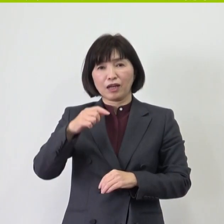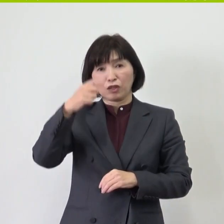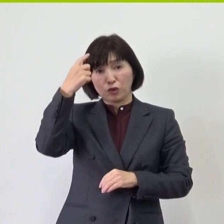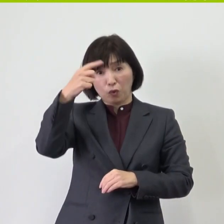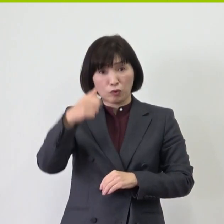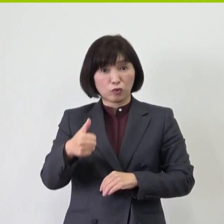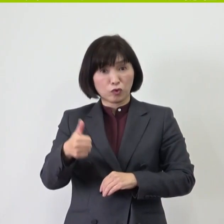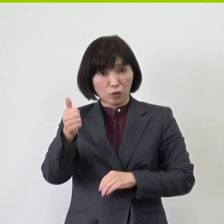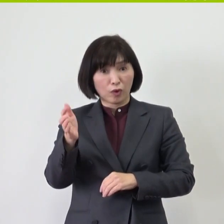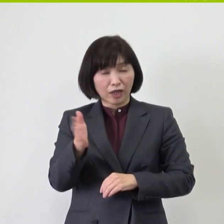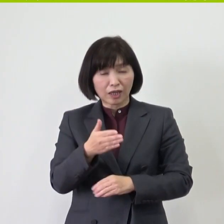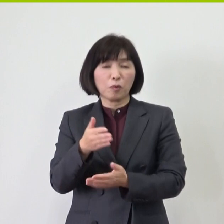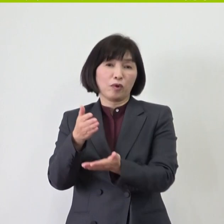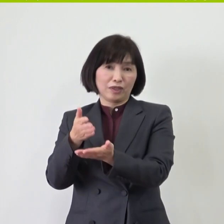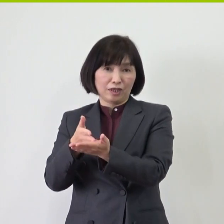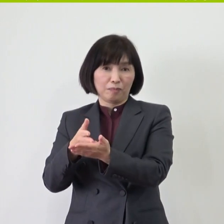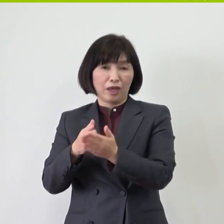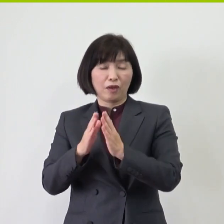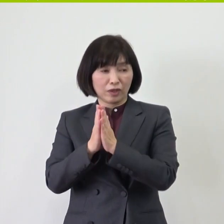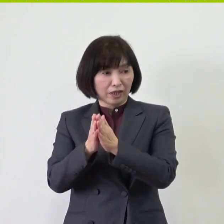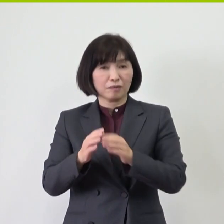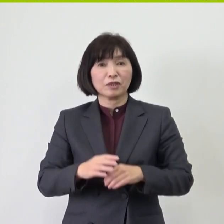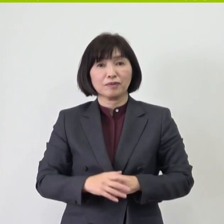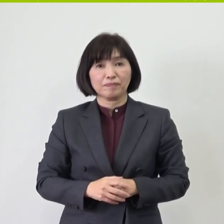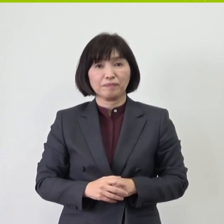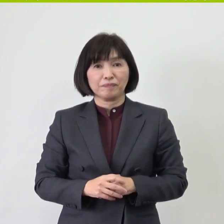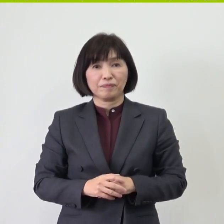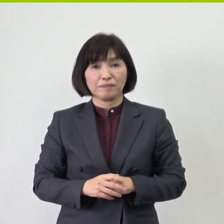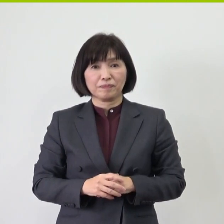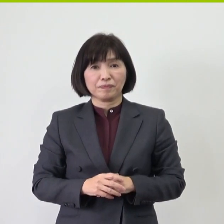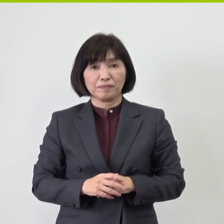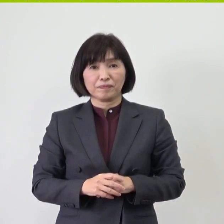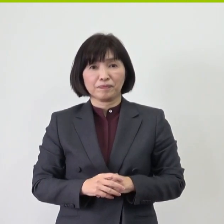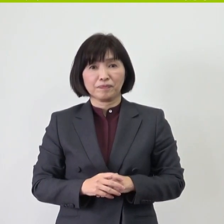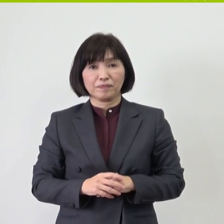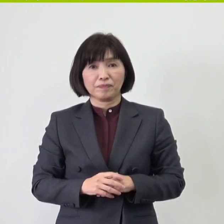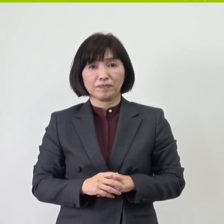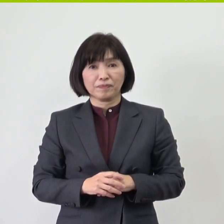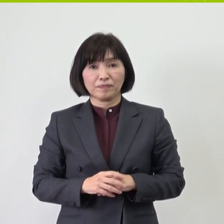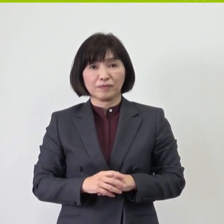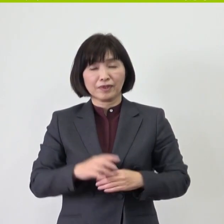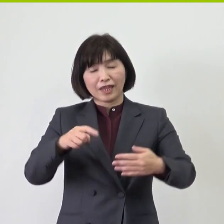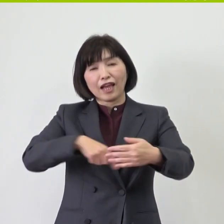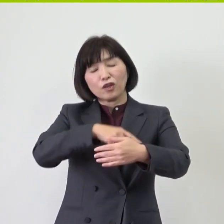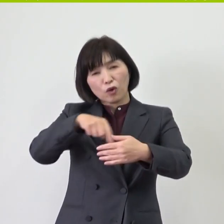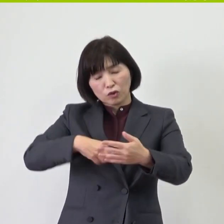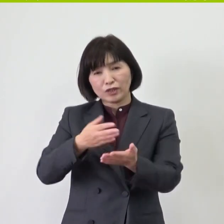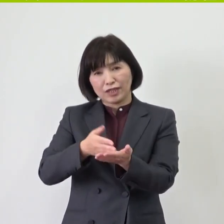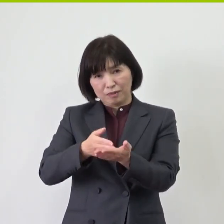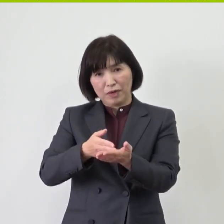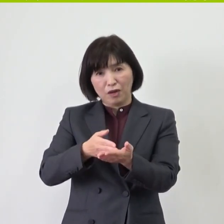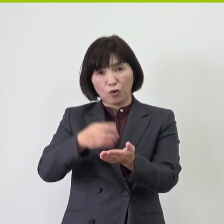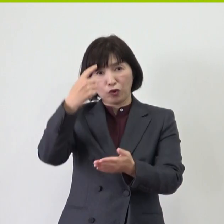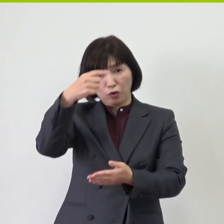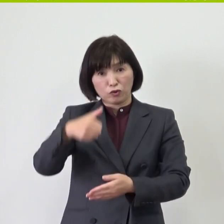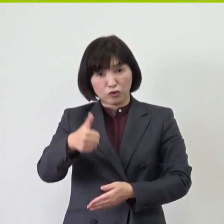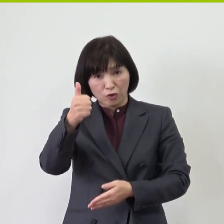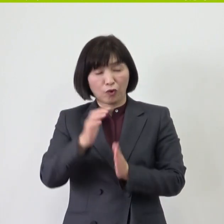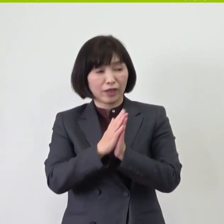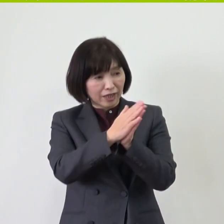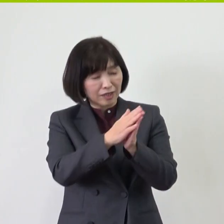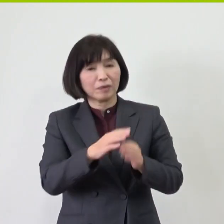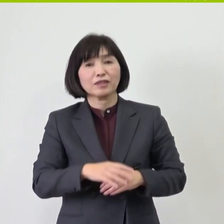たいというふうに思っております。それでは教育長の方から、まず概要をご説明いただければと思います